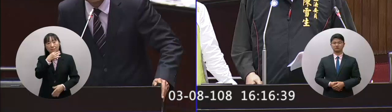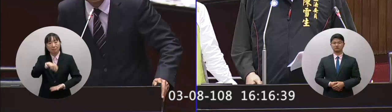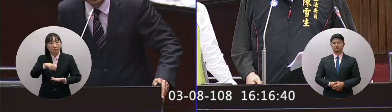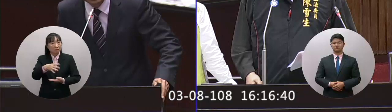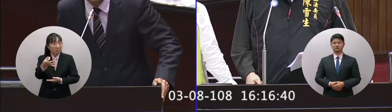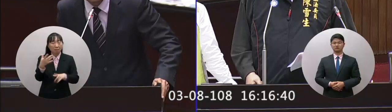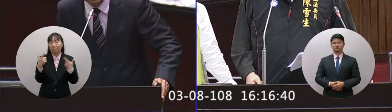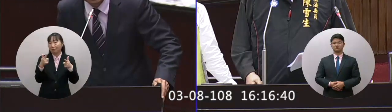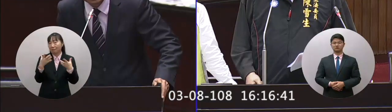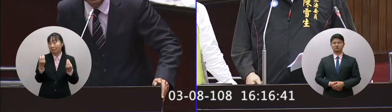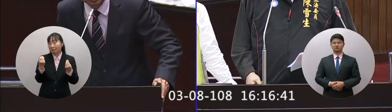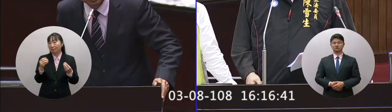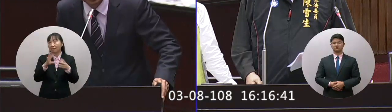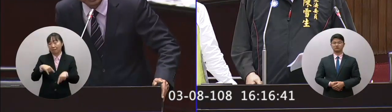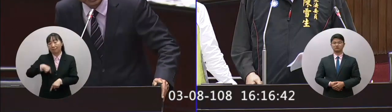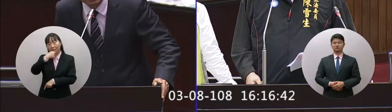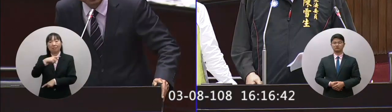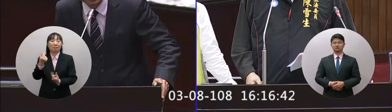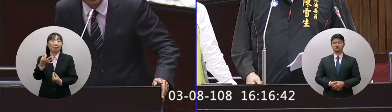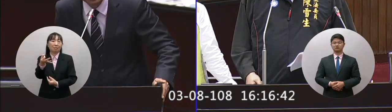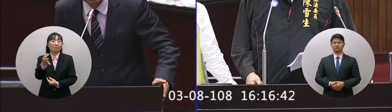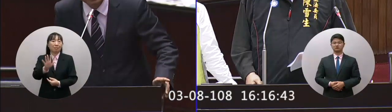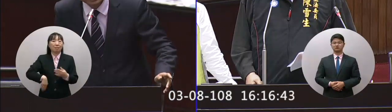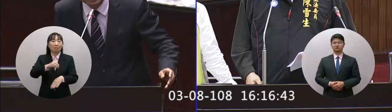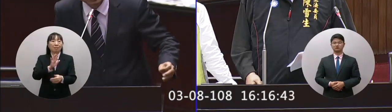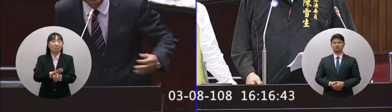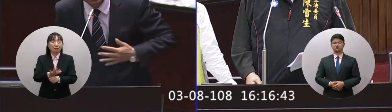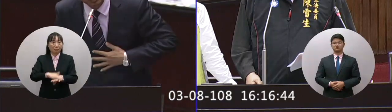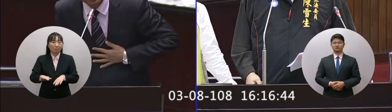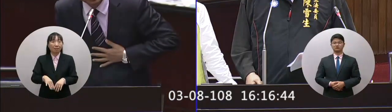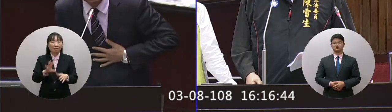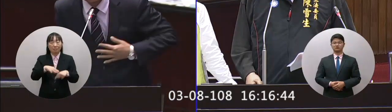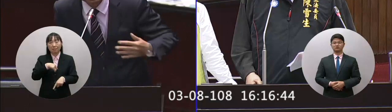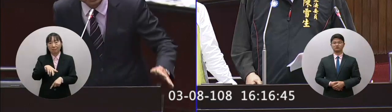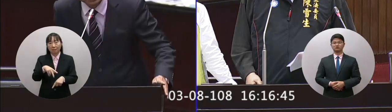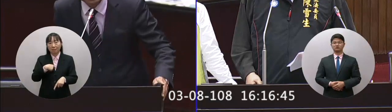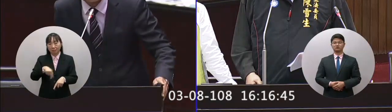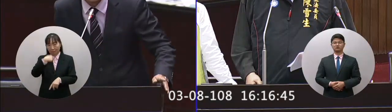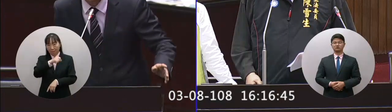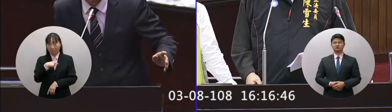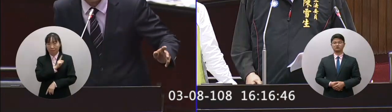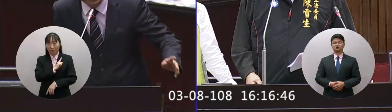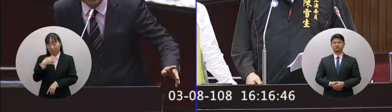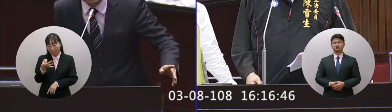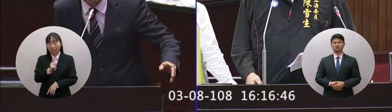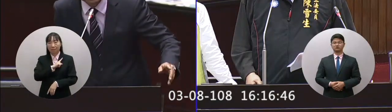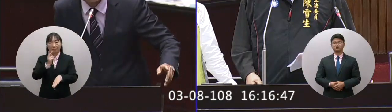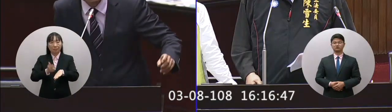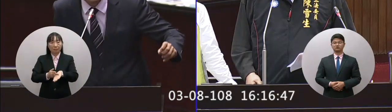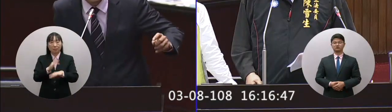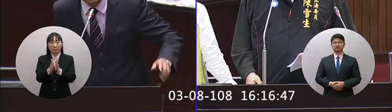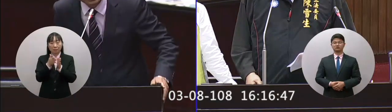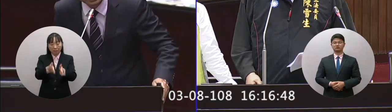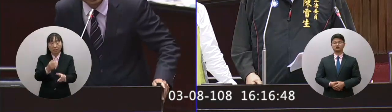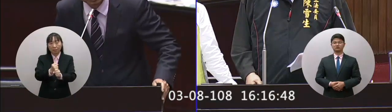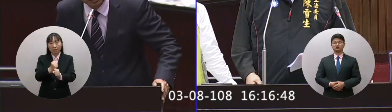国内也有很多资金的这样的一个投入，所以这个部分呢，我们还是希望说，透过我们的技术，我们自己的资金，把它生产完之